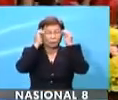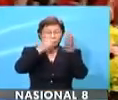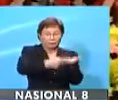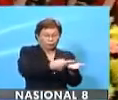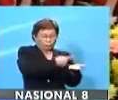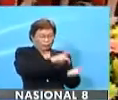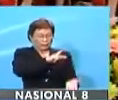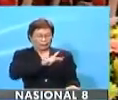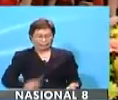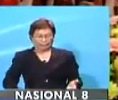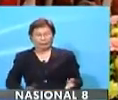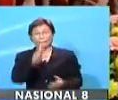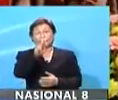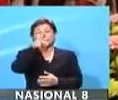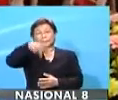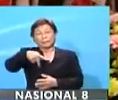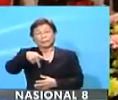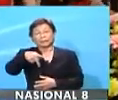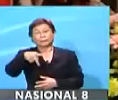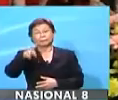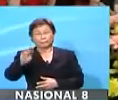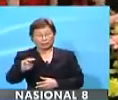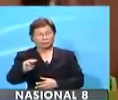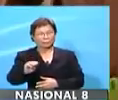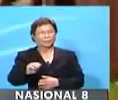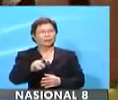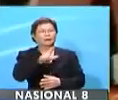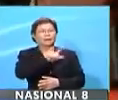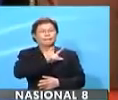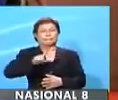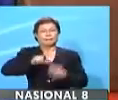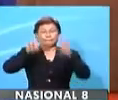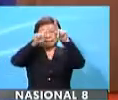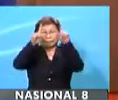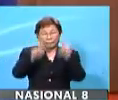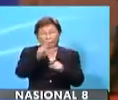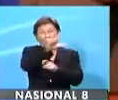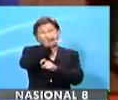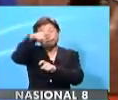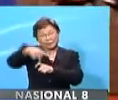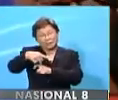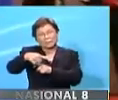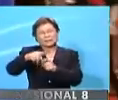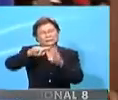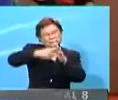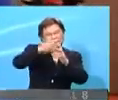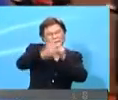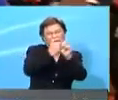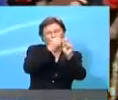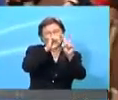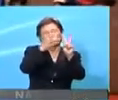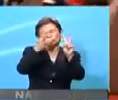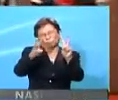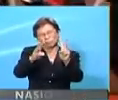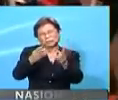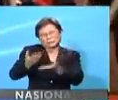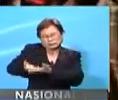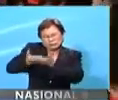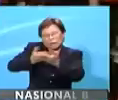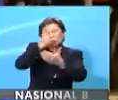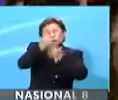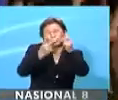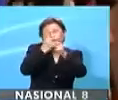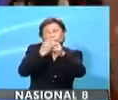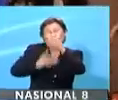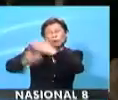Minggu lalu, Kementerian Pendidikan menerusi lembaga peperiksaan menangguhkan syarat tersebut yang sepatutnya berkuat kuasa mulai tahun depan hasil cadangan yang dibuat 2 tahun